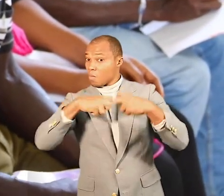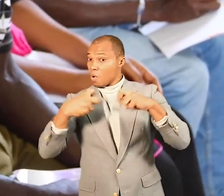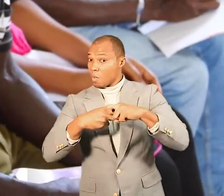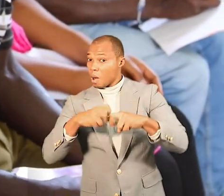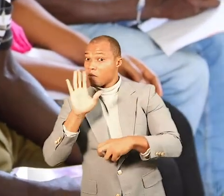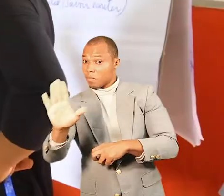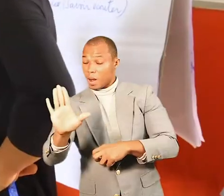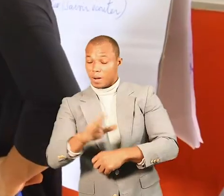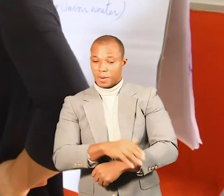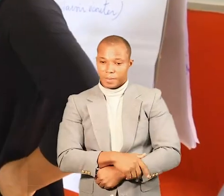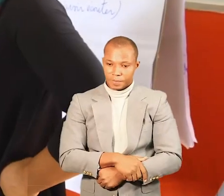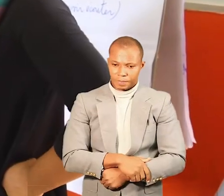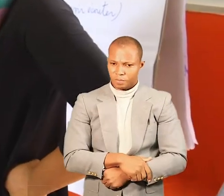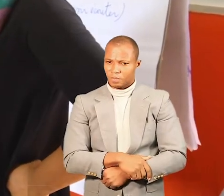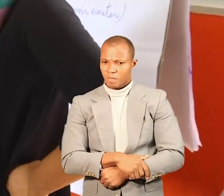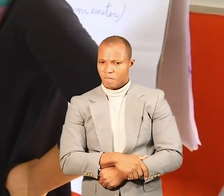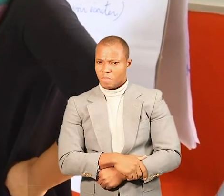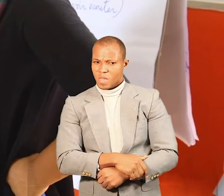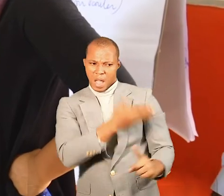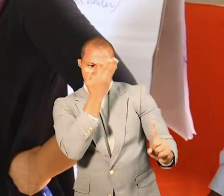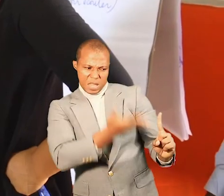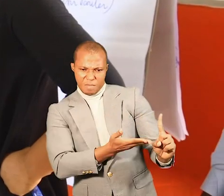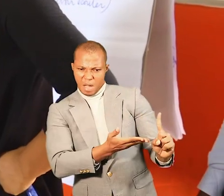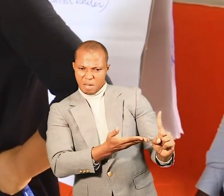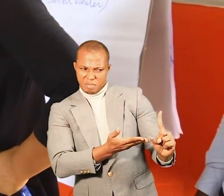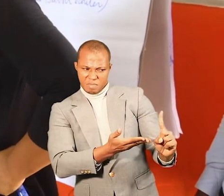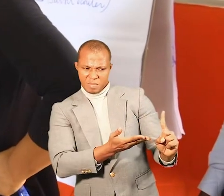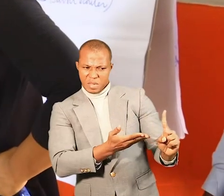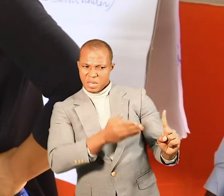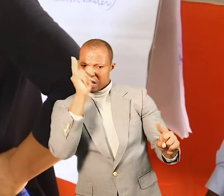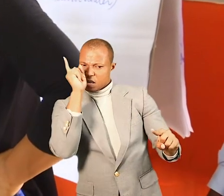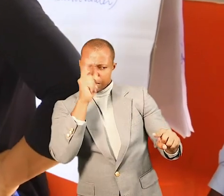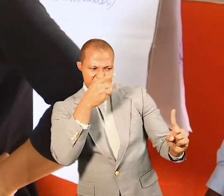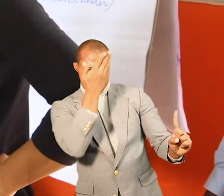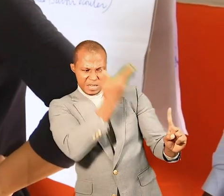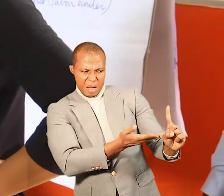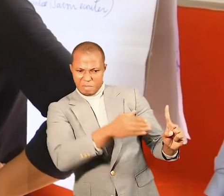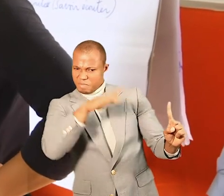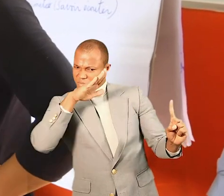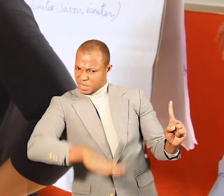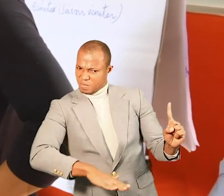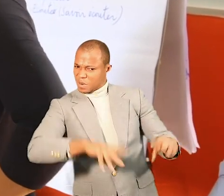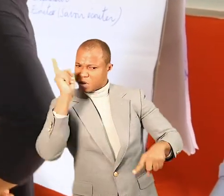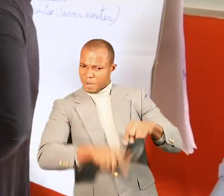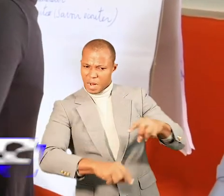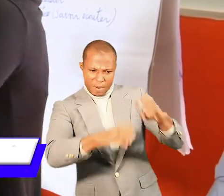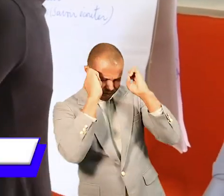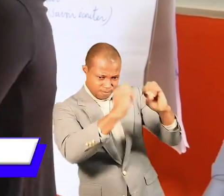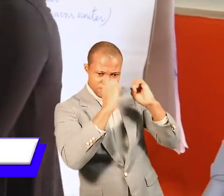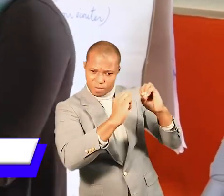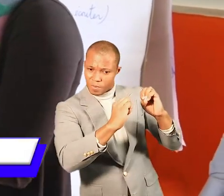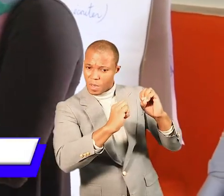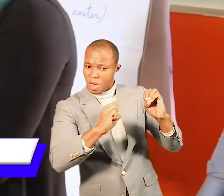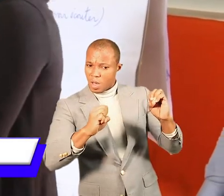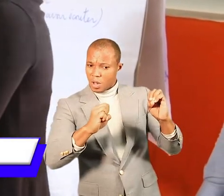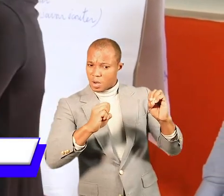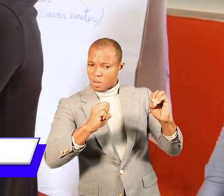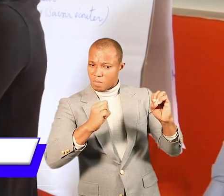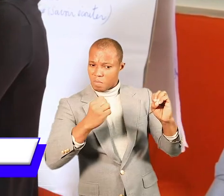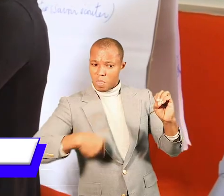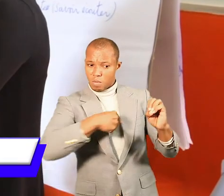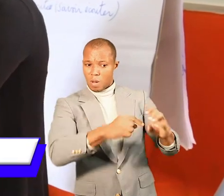comprendre problème lui nous on tendance dit que si monde ça n'est pas ca nous pas il pas ca éduquer nous mettons au côté